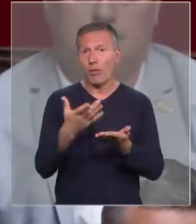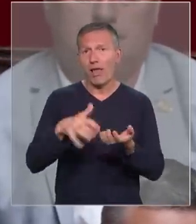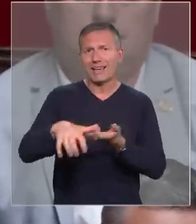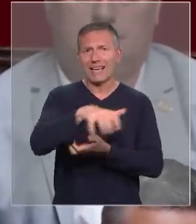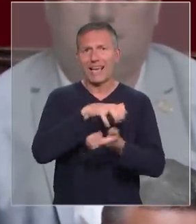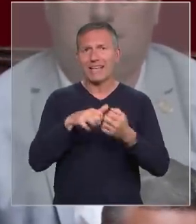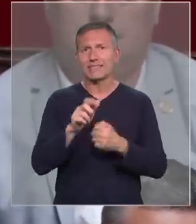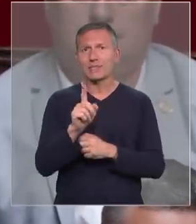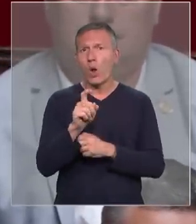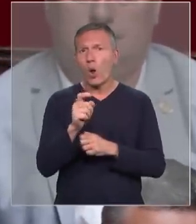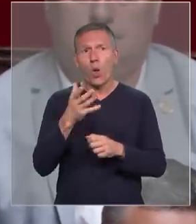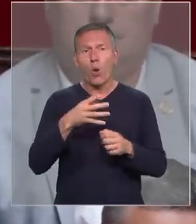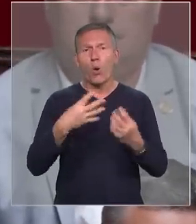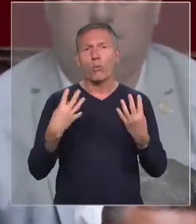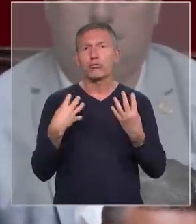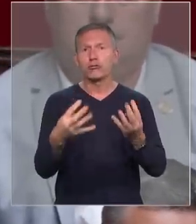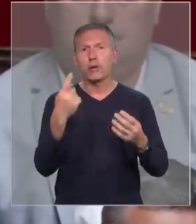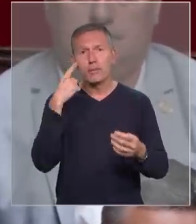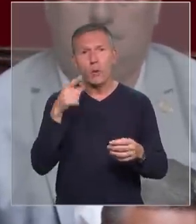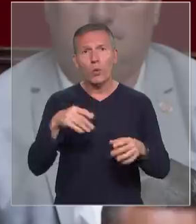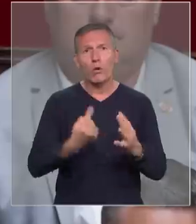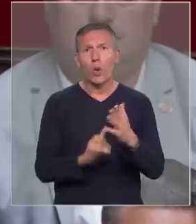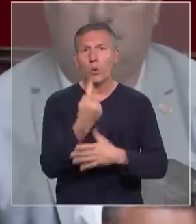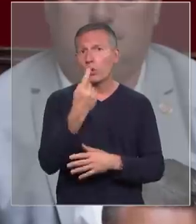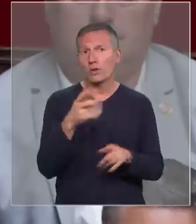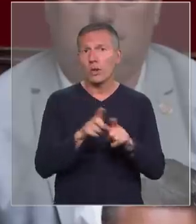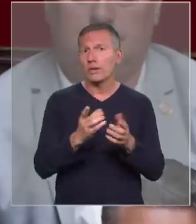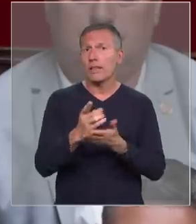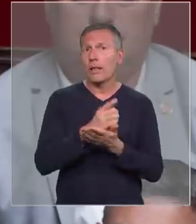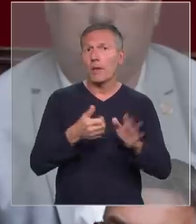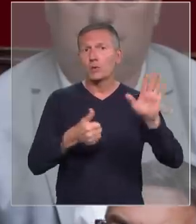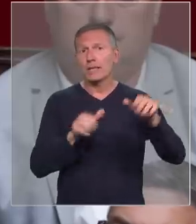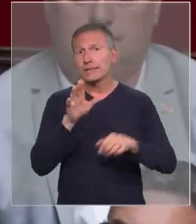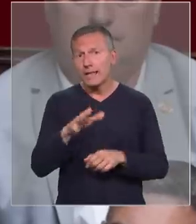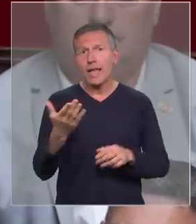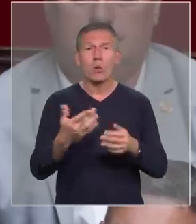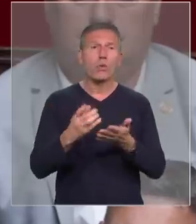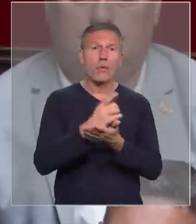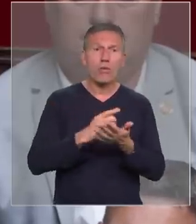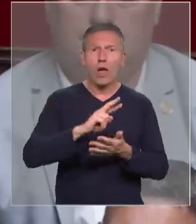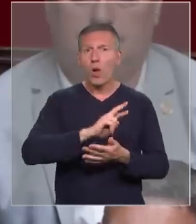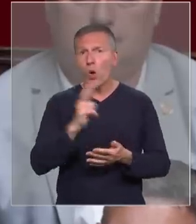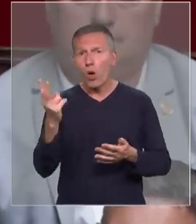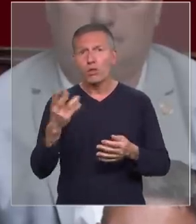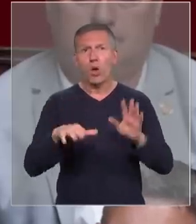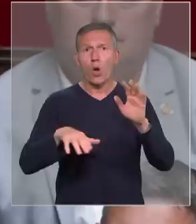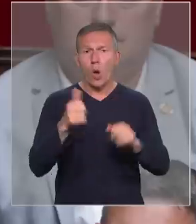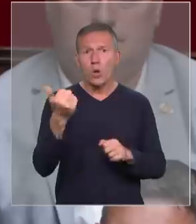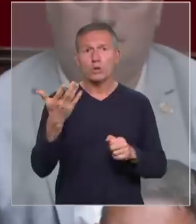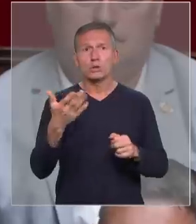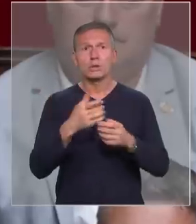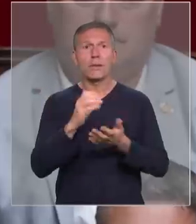et l'irrigation des cultures est interdite. Les Pyrénées-Orientales, l'Aude, les Bouches-du-Rhône et d'autres départements connaissent des situations